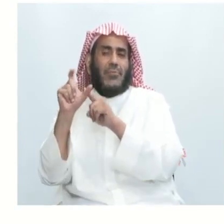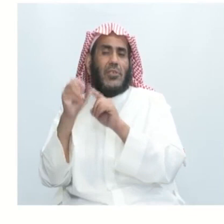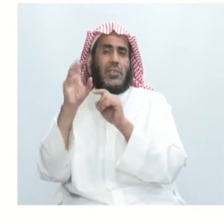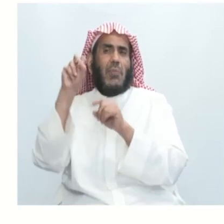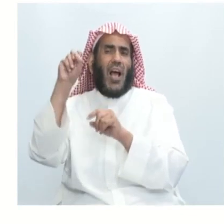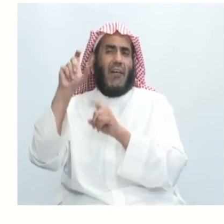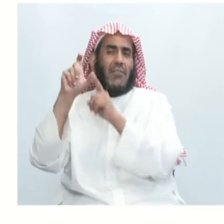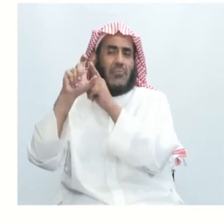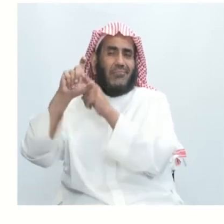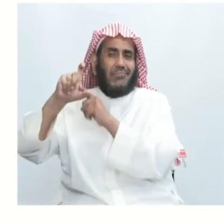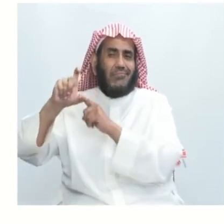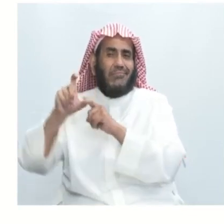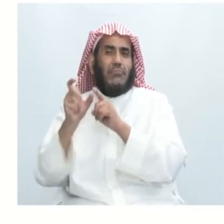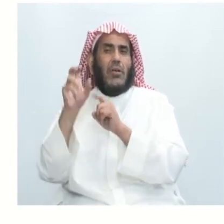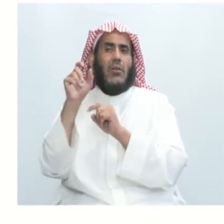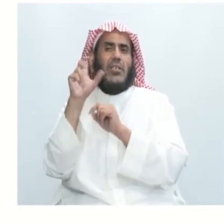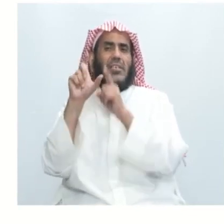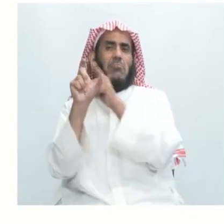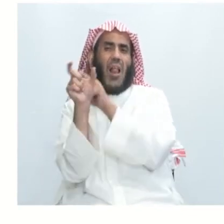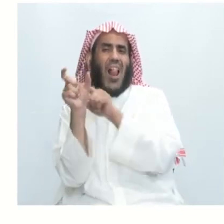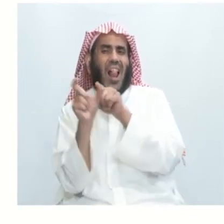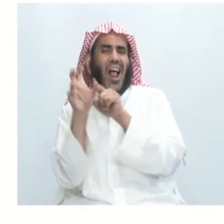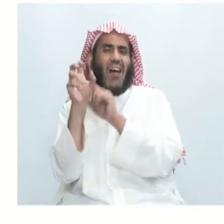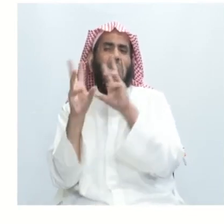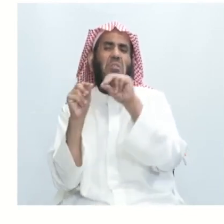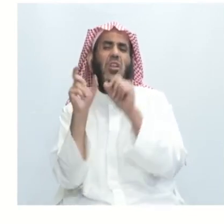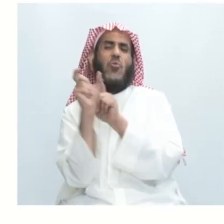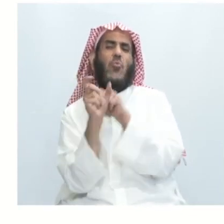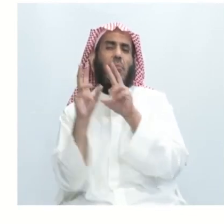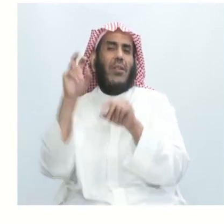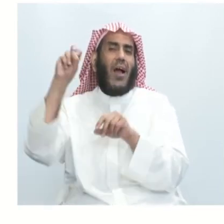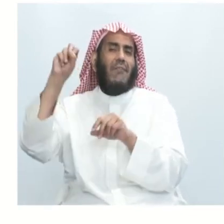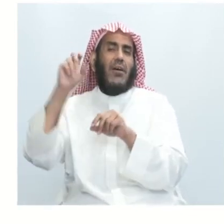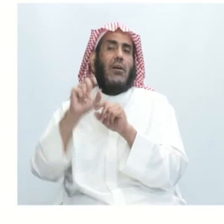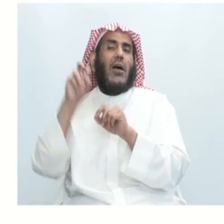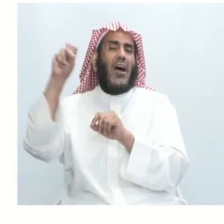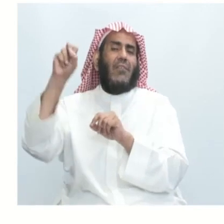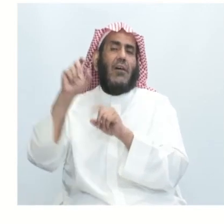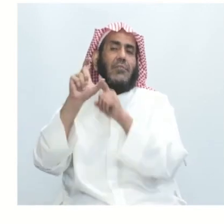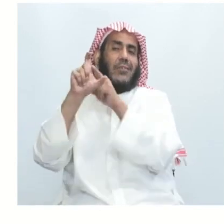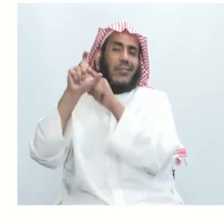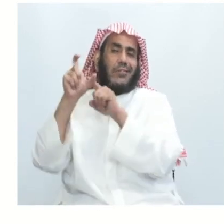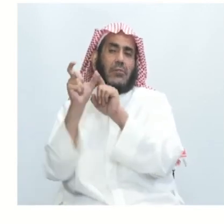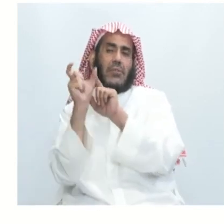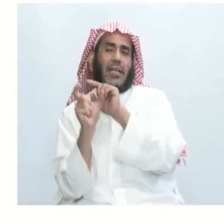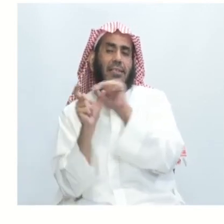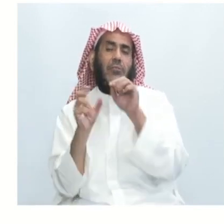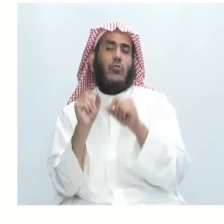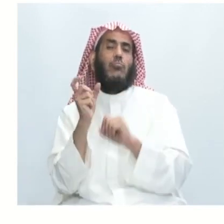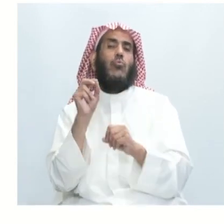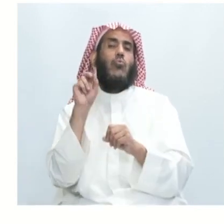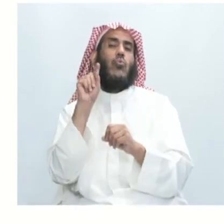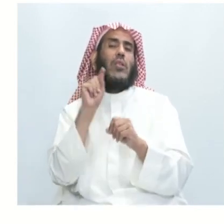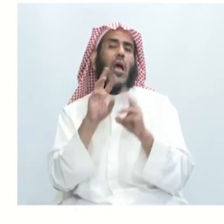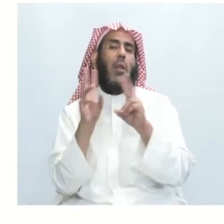به جسم قاف لانهم كما عرفته حرف القاف ينزل جسم منه تحت السطر وترسى من النقطتان